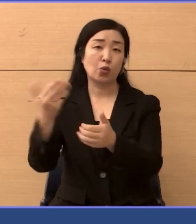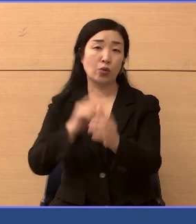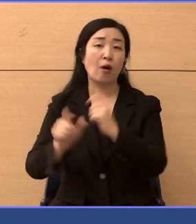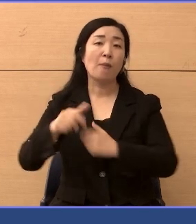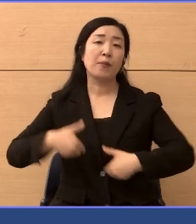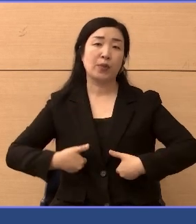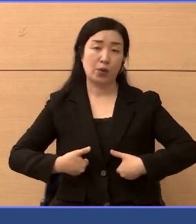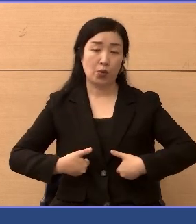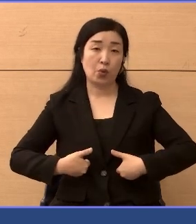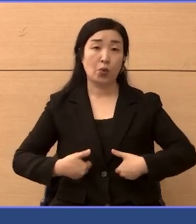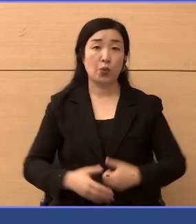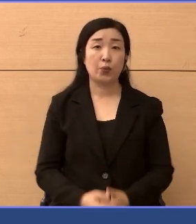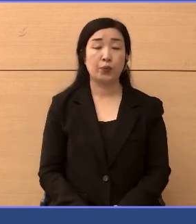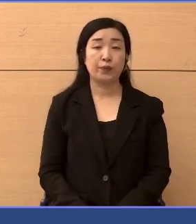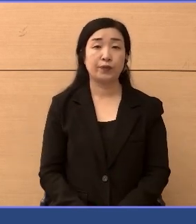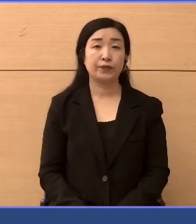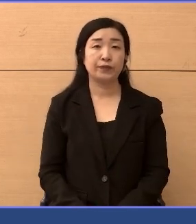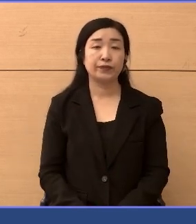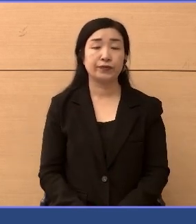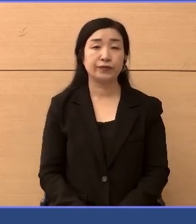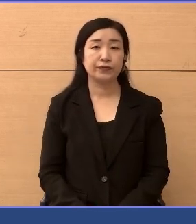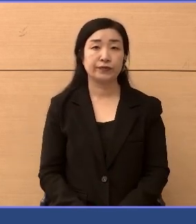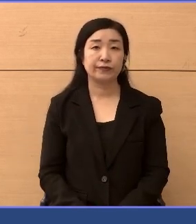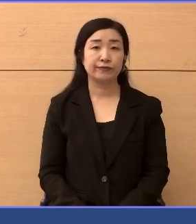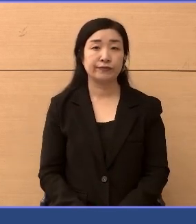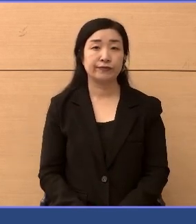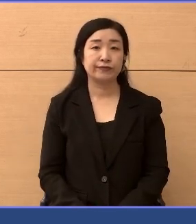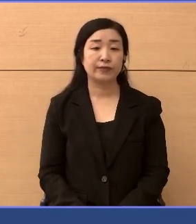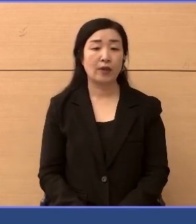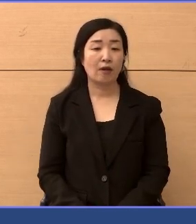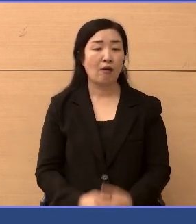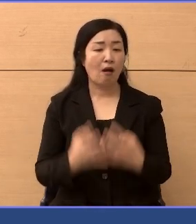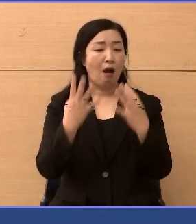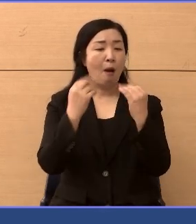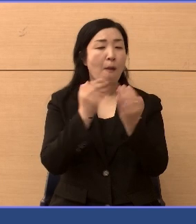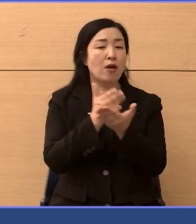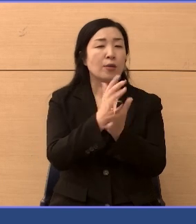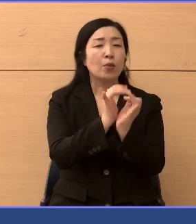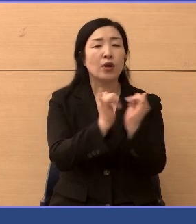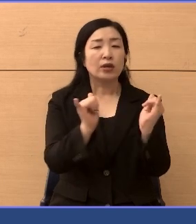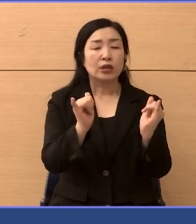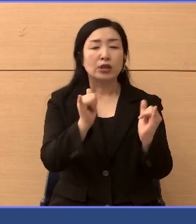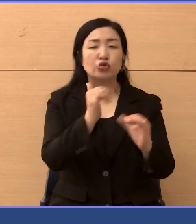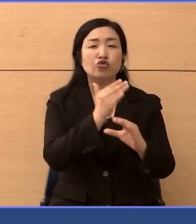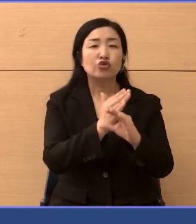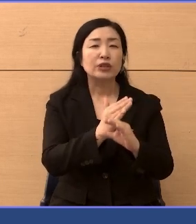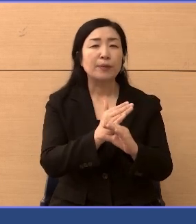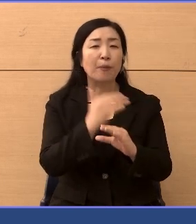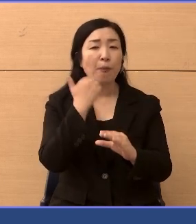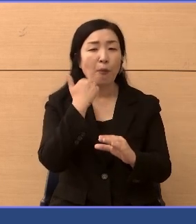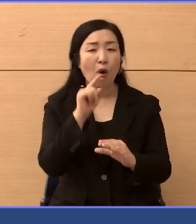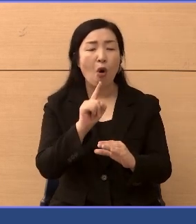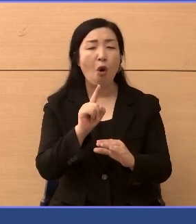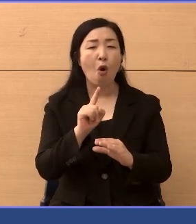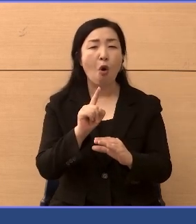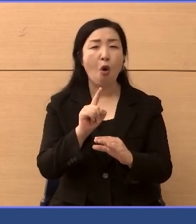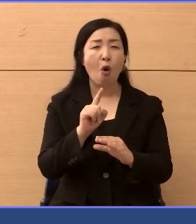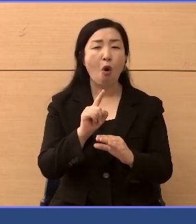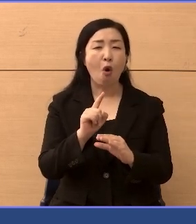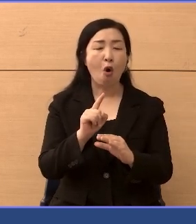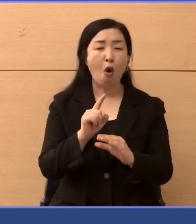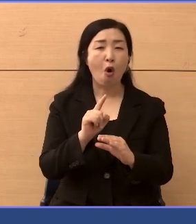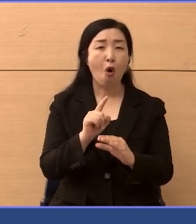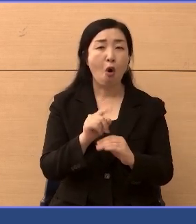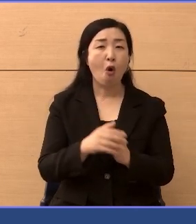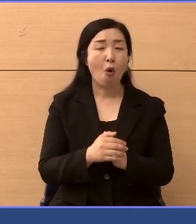to 그렇기 focus on 때문에 a number of different 많은 targets 전문가들은 여러 가지 for 타겟을 individuals with 중심으로 ASD, 일을 하고 있습니다. and these 특히나 targets